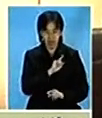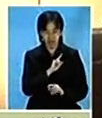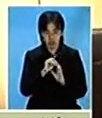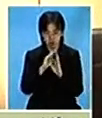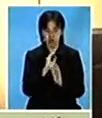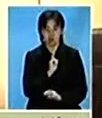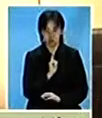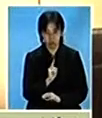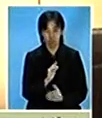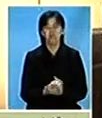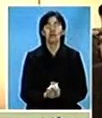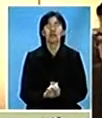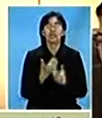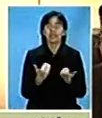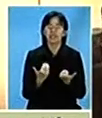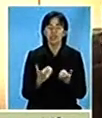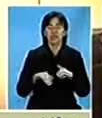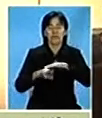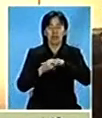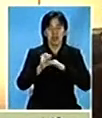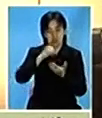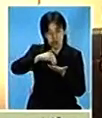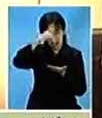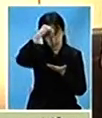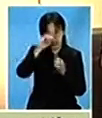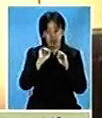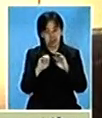วิชาการปัจจุบันได้มีหลักสูตรการเรียนการสอน